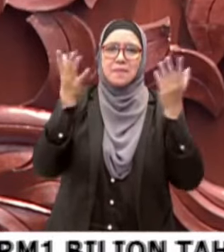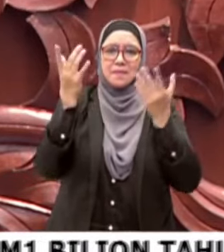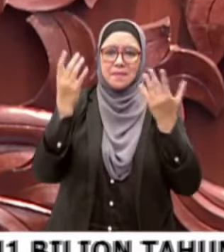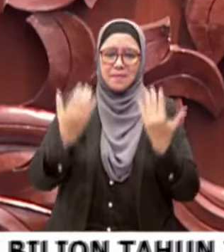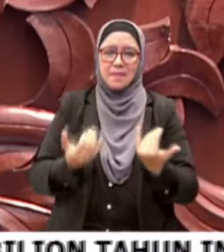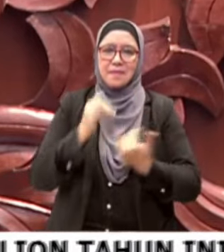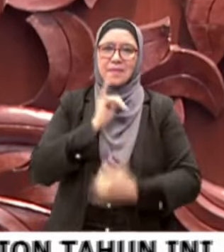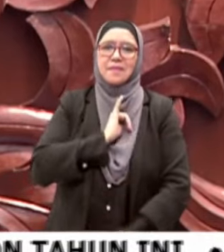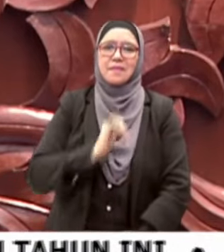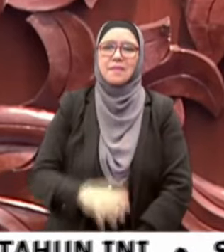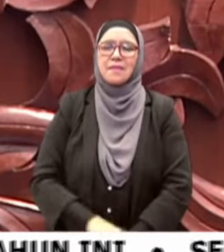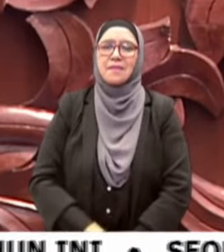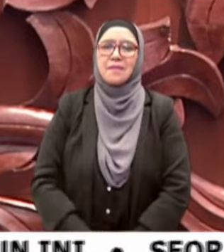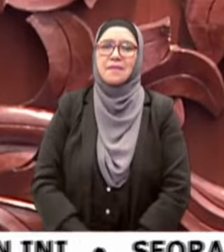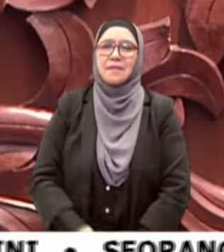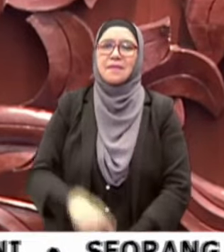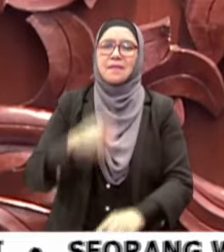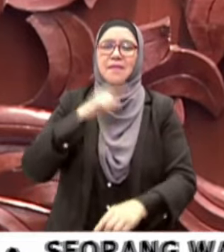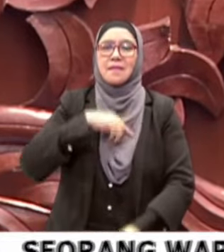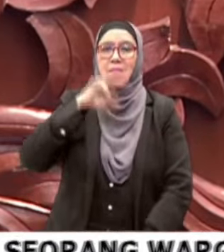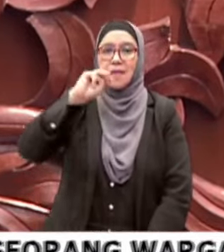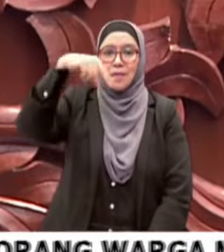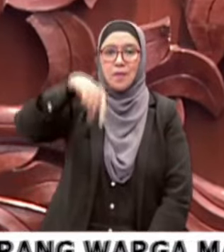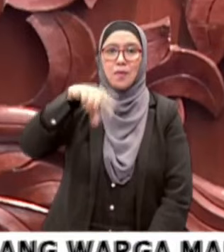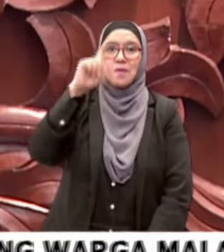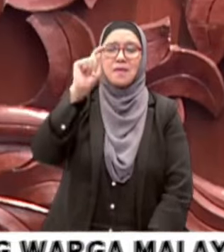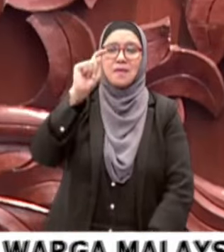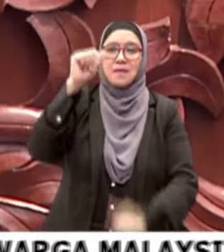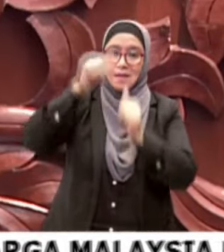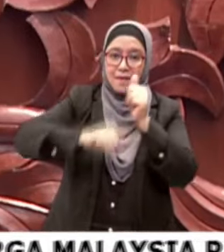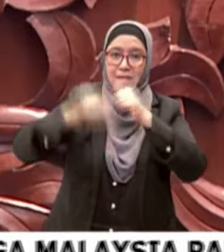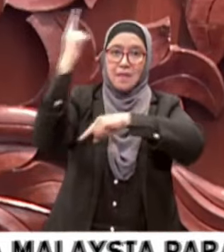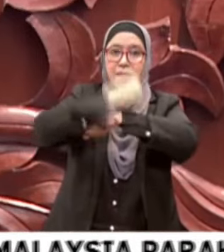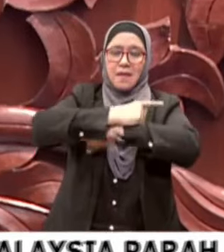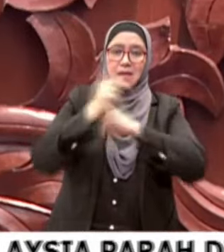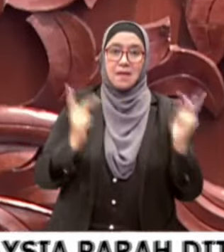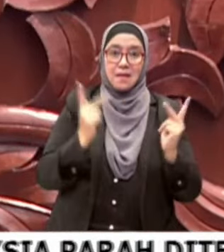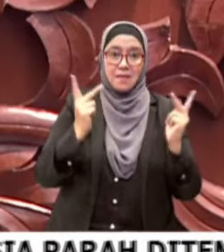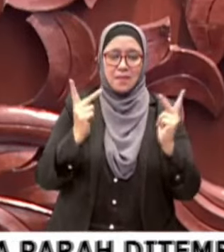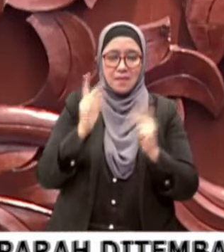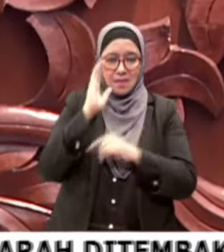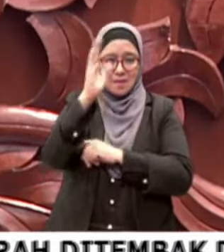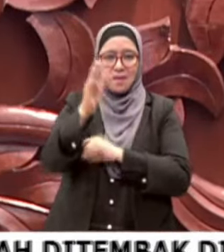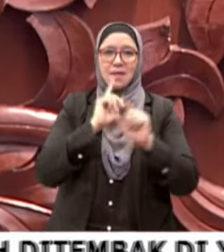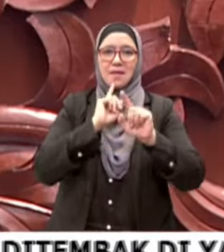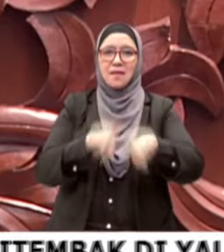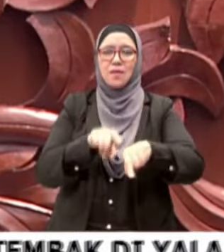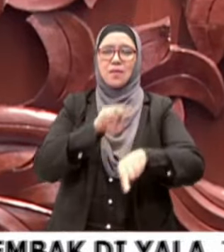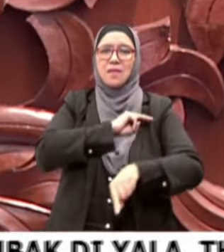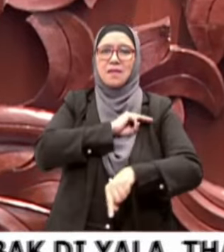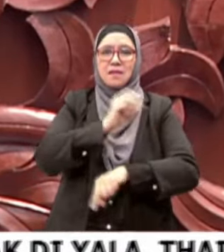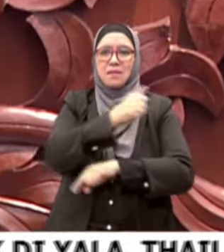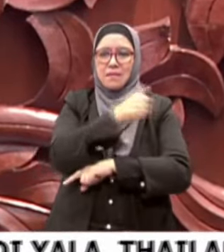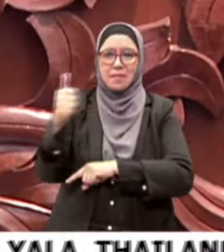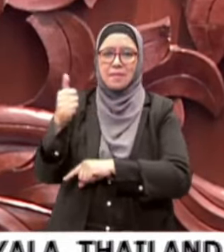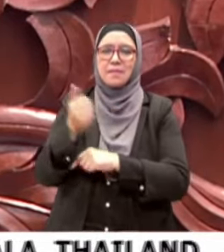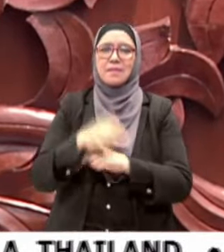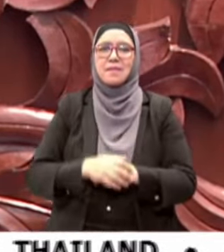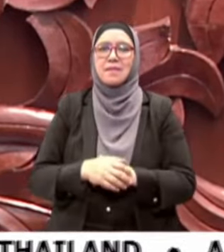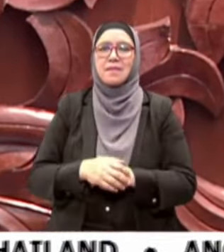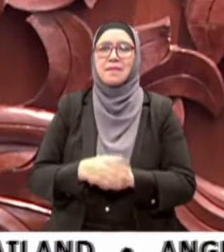manakala M3 Pada hari Kamis setiap Kamis akan jawab oleh yang menteri-menteri pemakluman akan